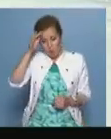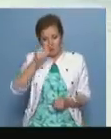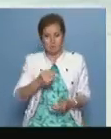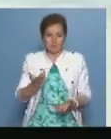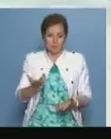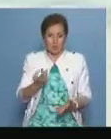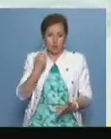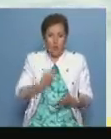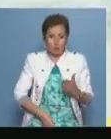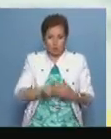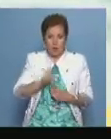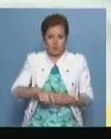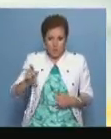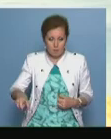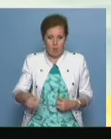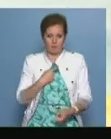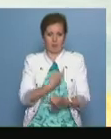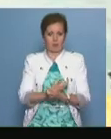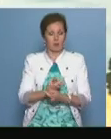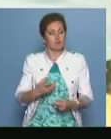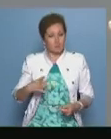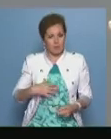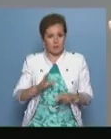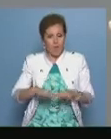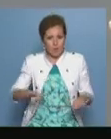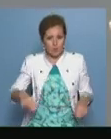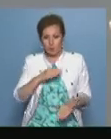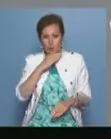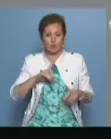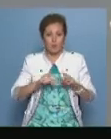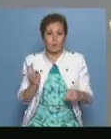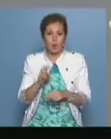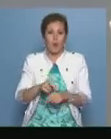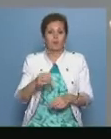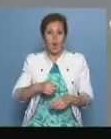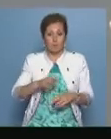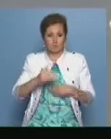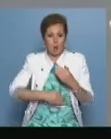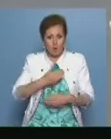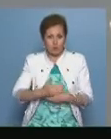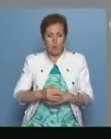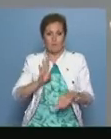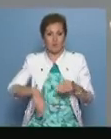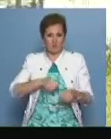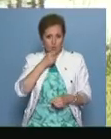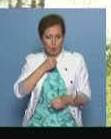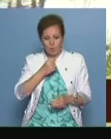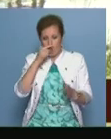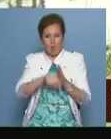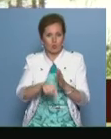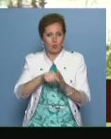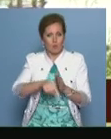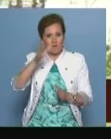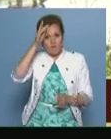экстремалов, уже были. Отдельная тема – дети. Днем многие школьники приходят на пляж без взрослых и лезут в воду. У нас очень много